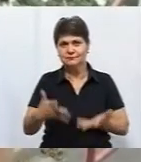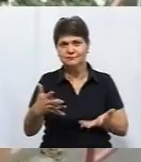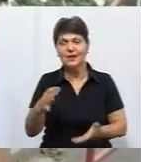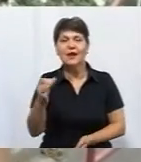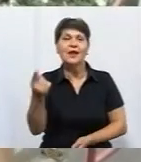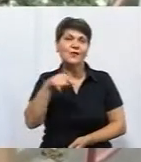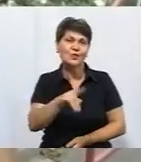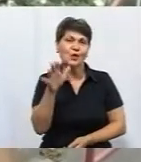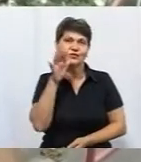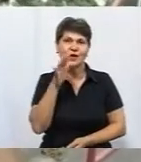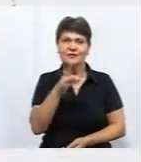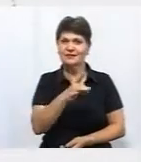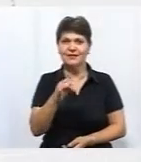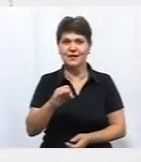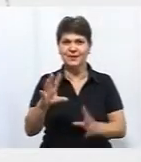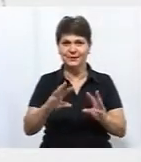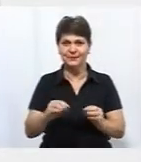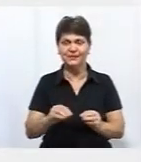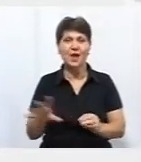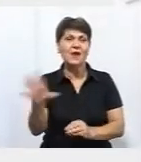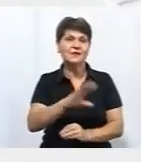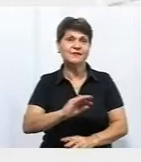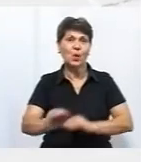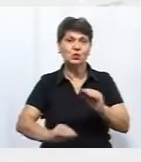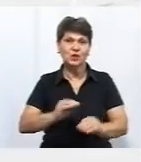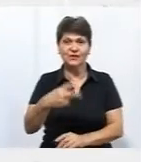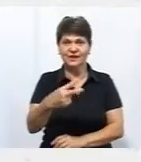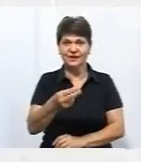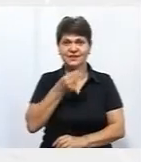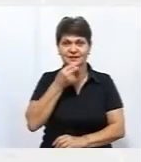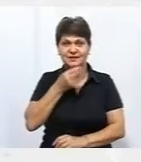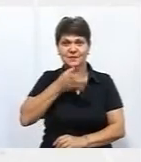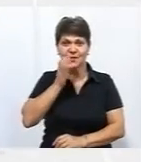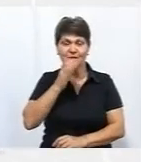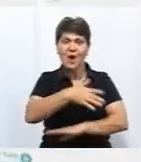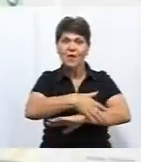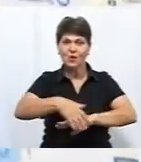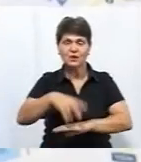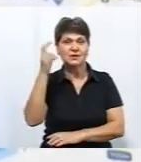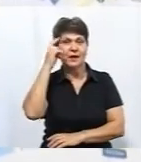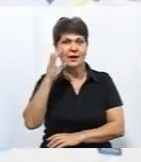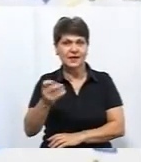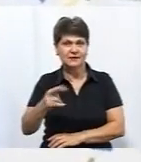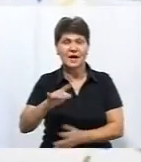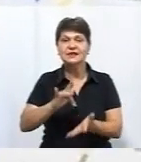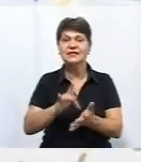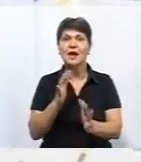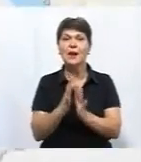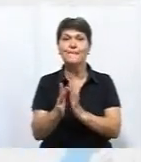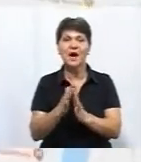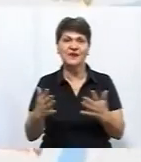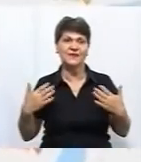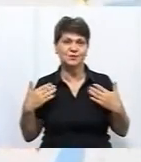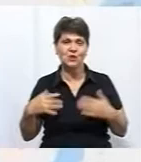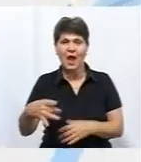же час вони якби не вигорали. Усього встановили 20 таких поїлок. Є вони на вулиці Київській, у Центральному парку відпочинку,